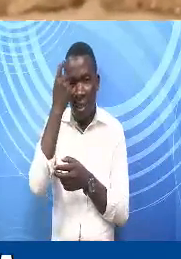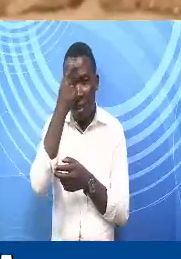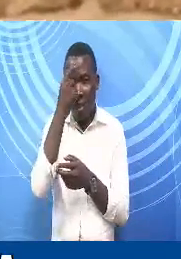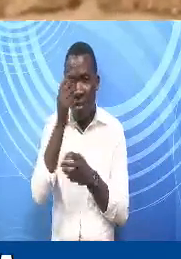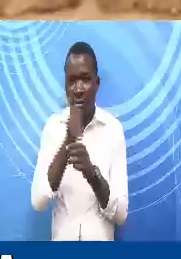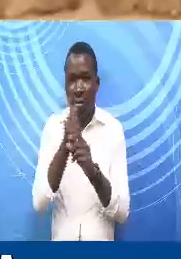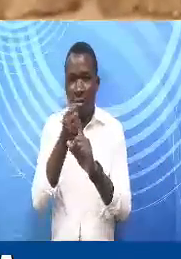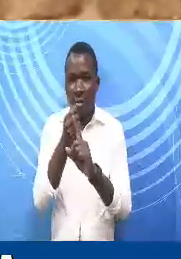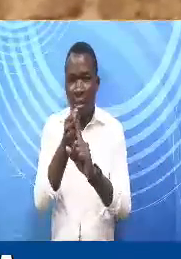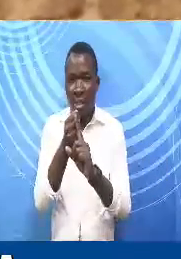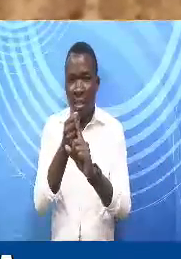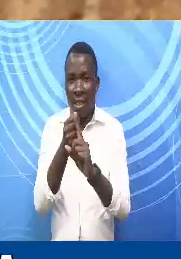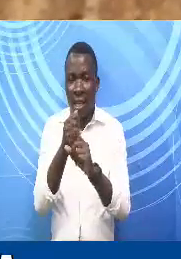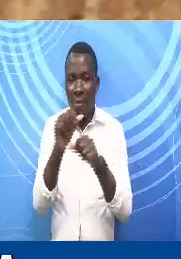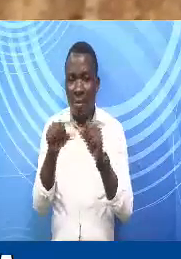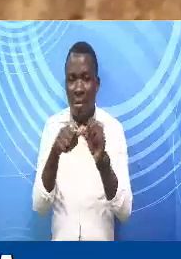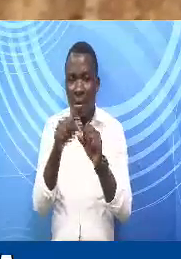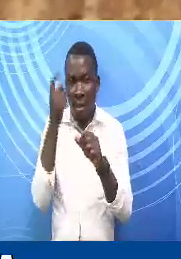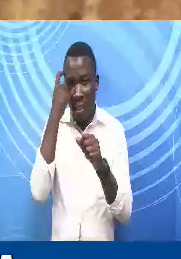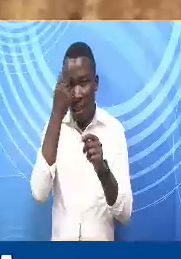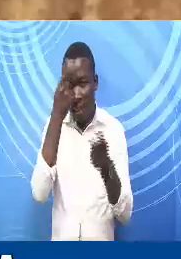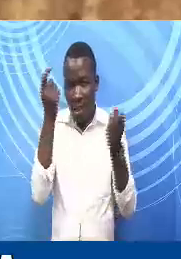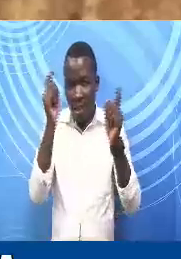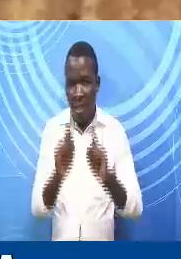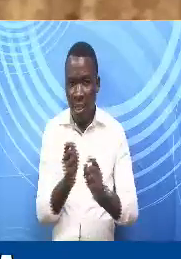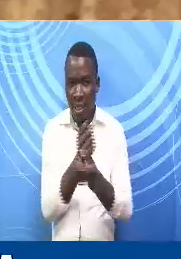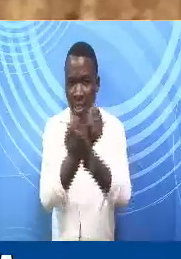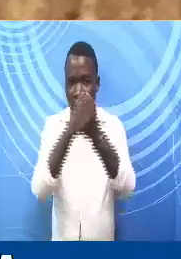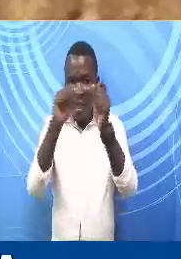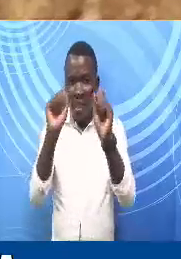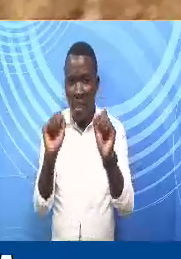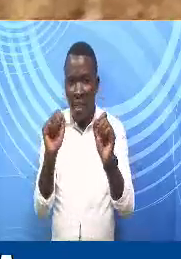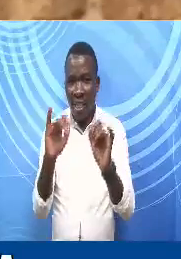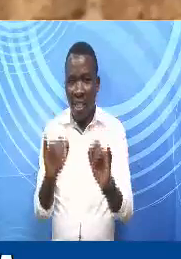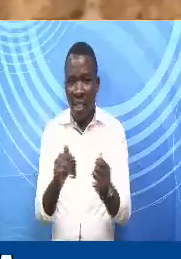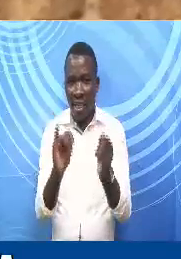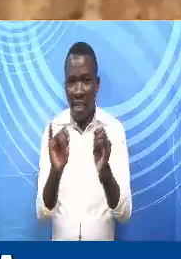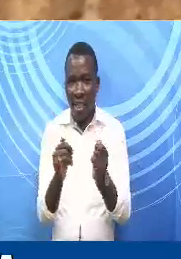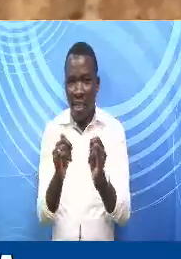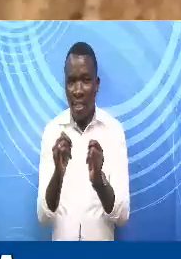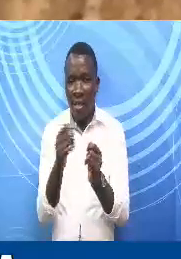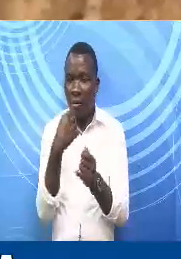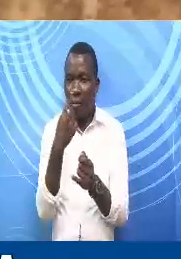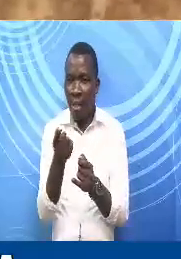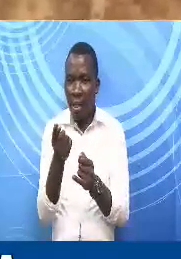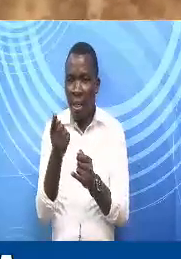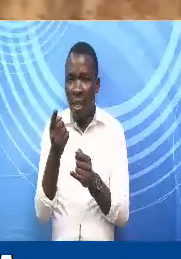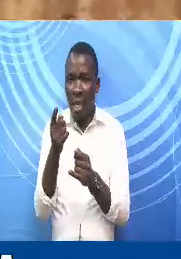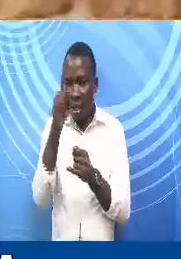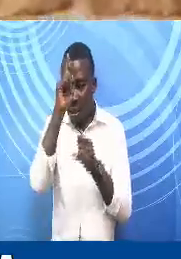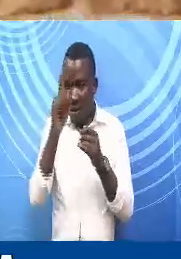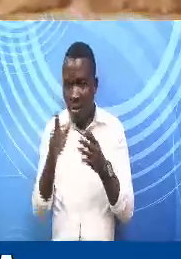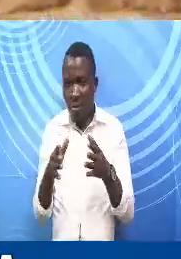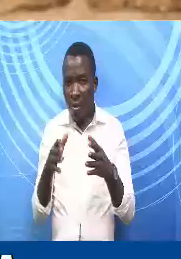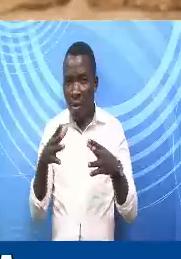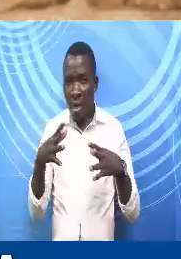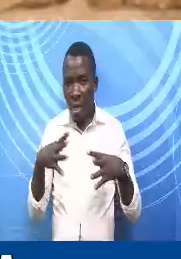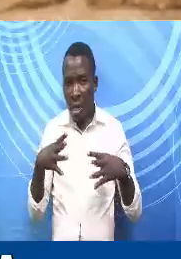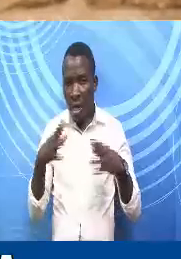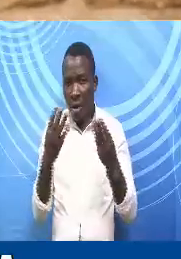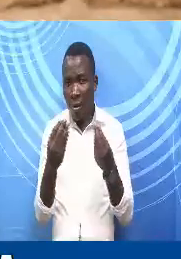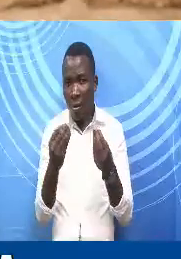yatuvugira kuri leta ikazi ikaturenganura ikagerageza kubwira umuturage rwose akatworohera buriya wenda nuko